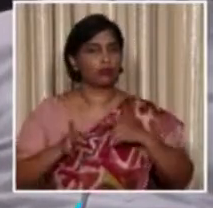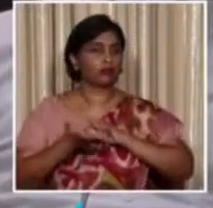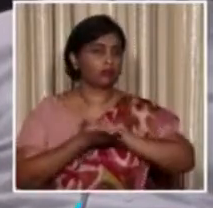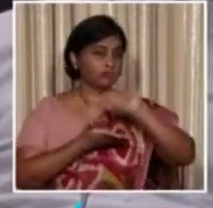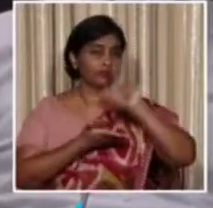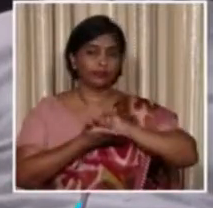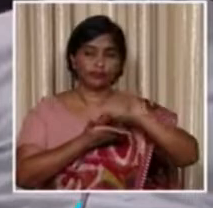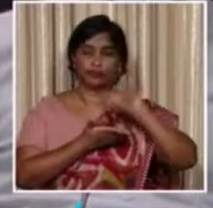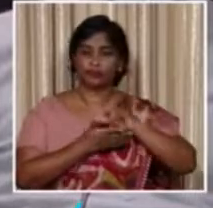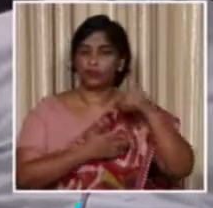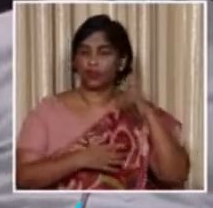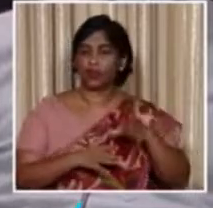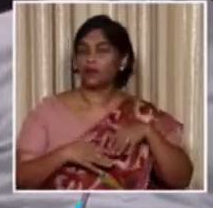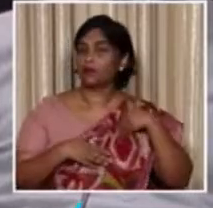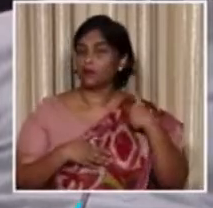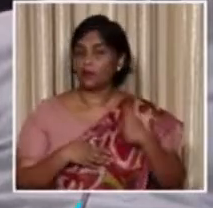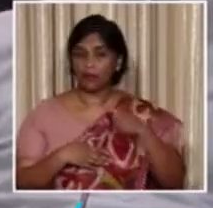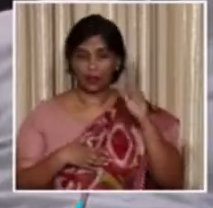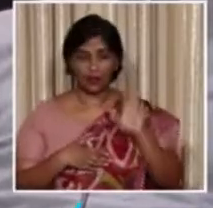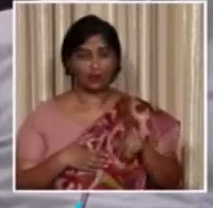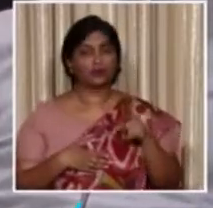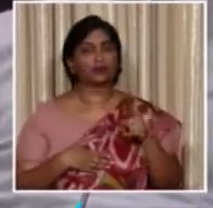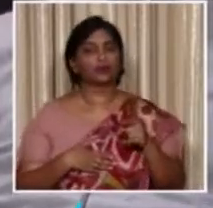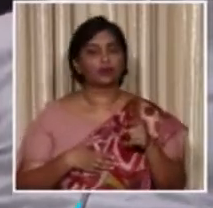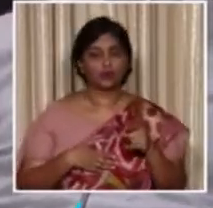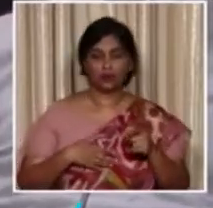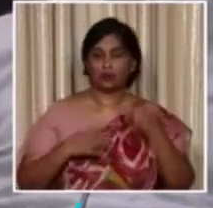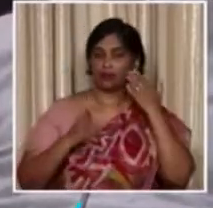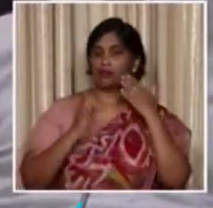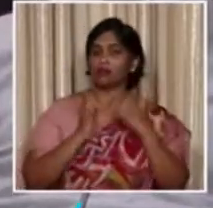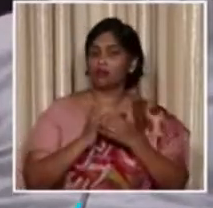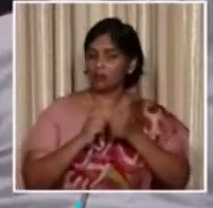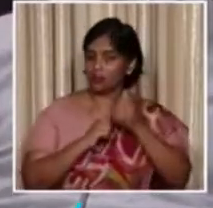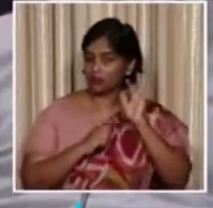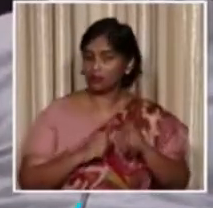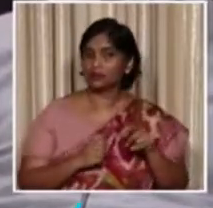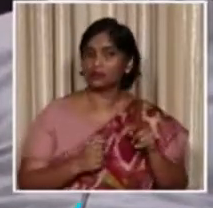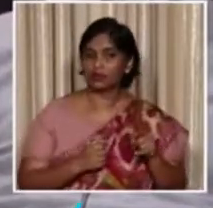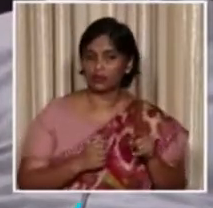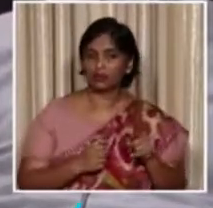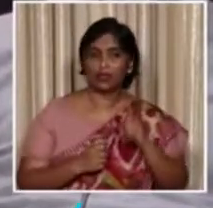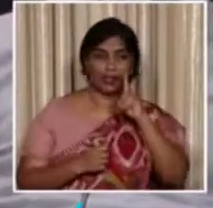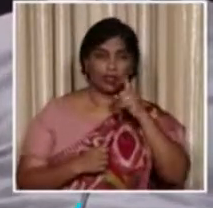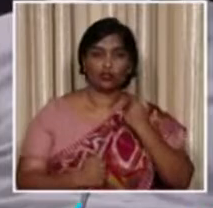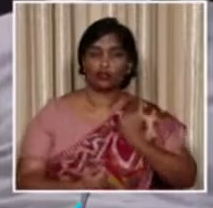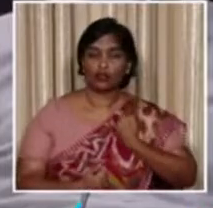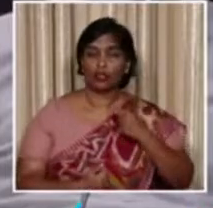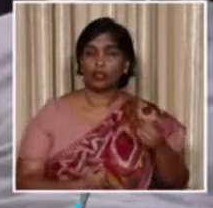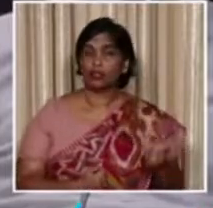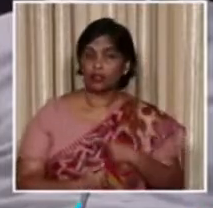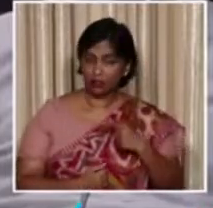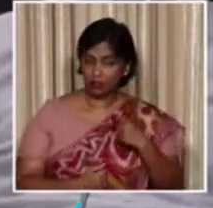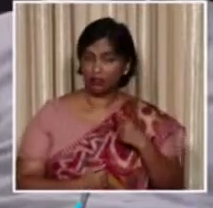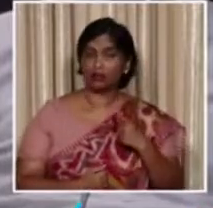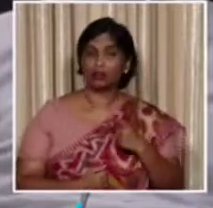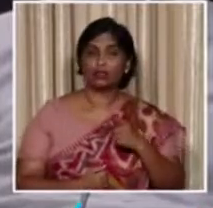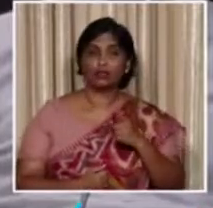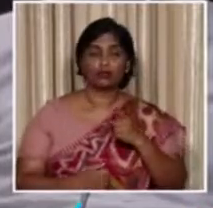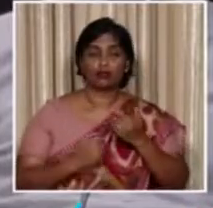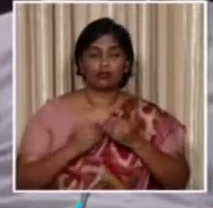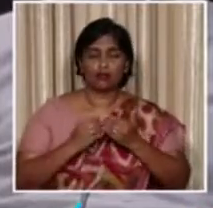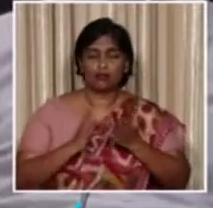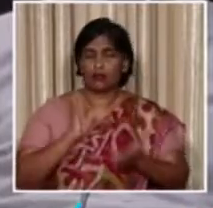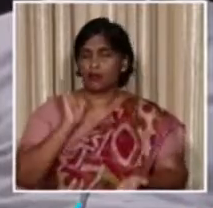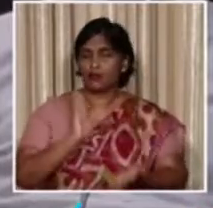උඩ මූලික වශයෙන්ම ඒ තත්ත්වය ඇති වෙනවා. එක වෛද්‍යවරයෙකුට දවසකට සීමාවෙන්